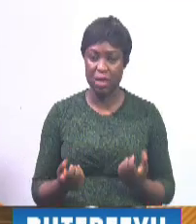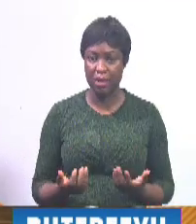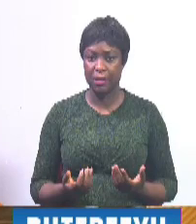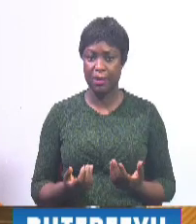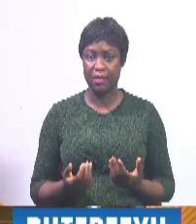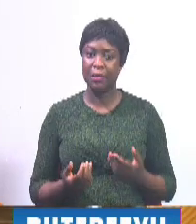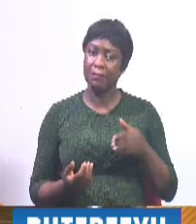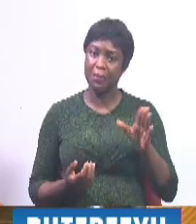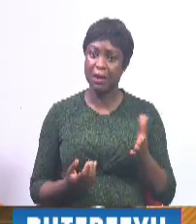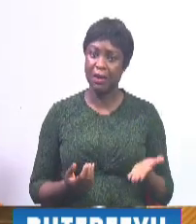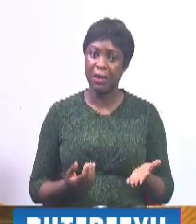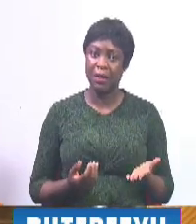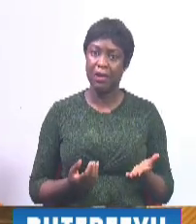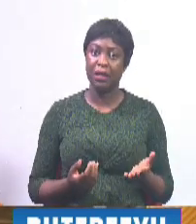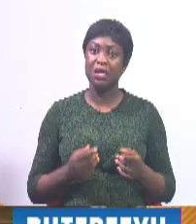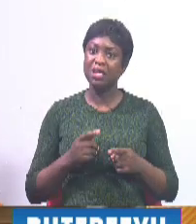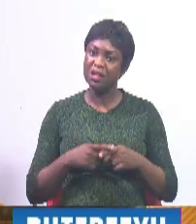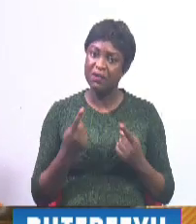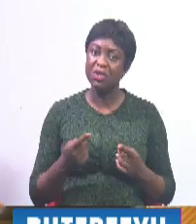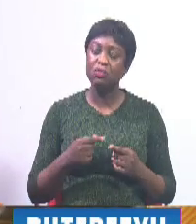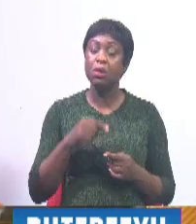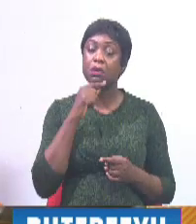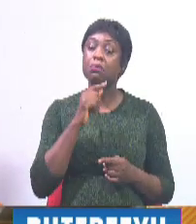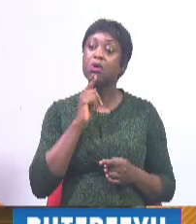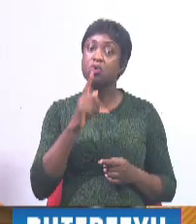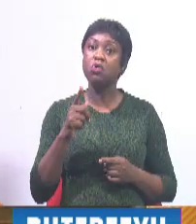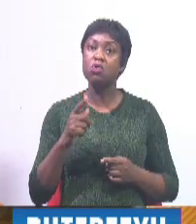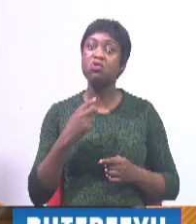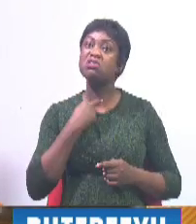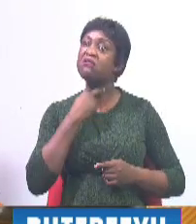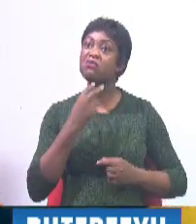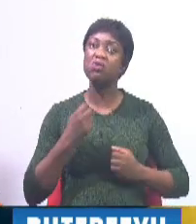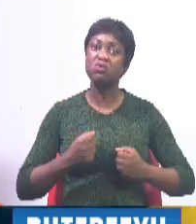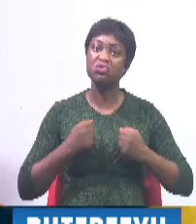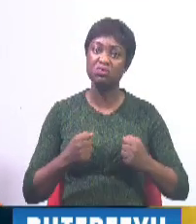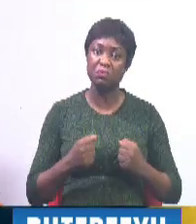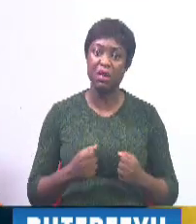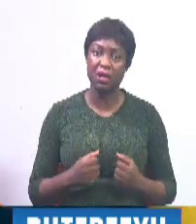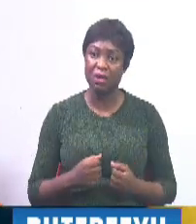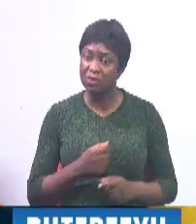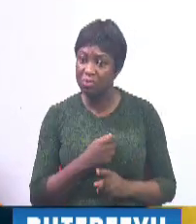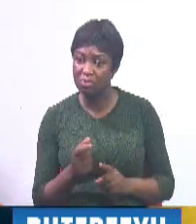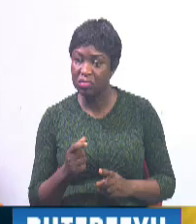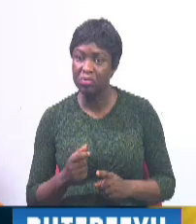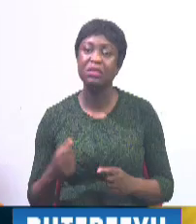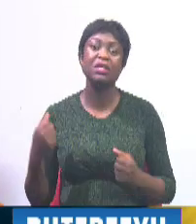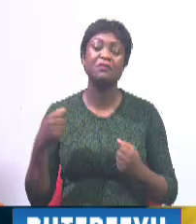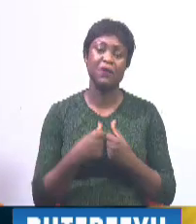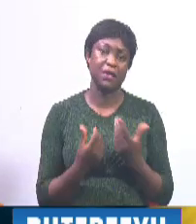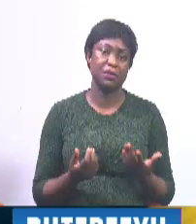maanyi era naye ekiragiro bwe kivaayo mu ddoboozi kiyinza okuggwera mu maanyi oganye ne bakuba kati